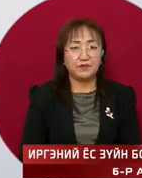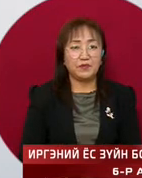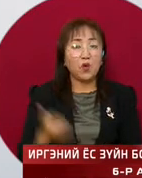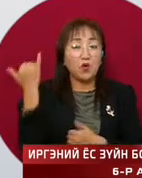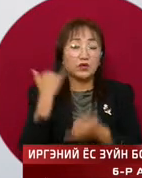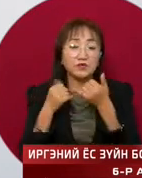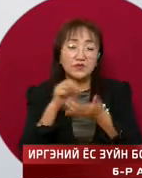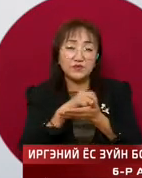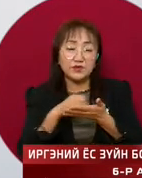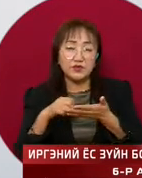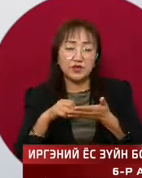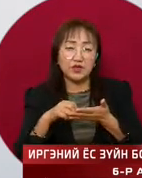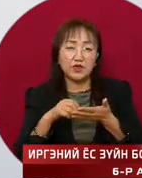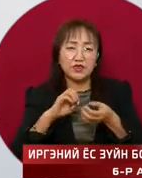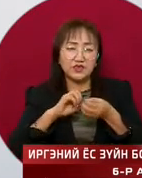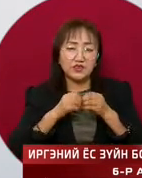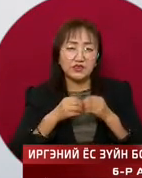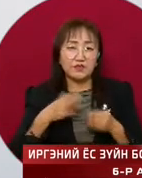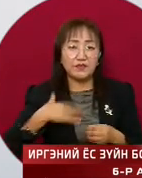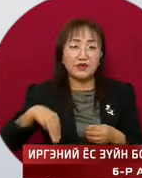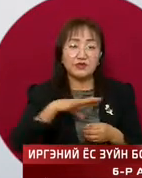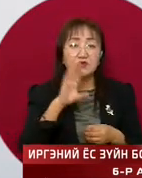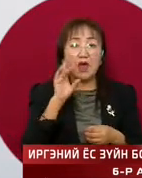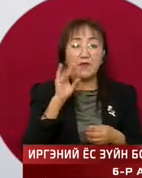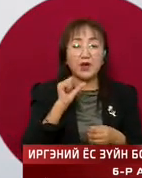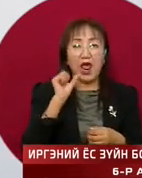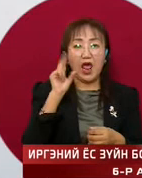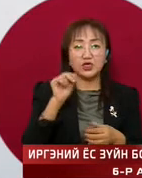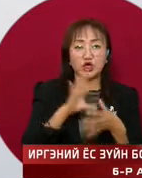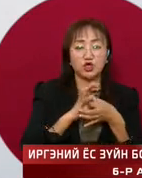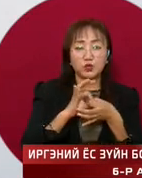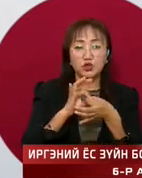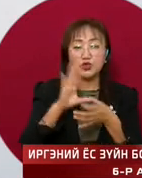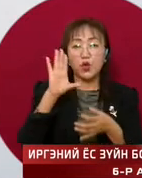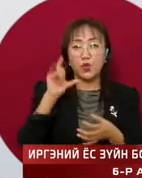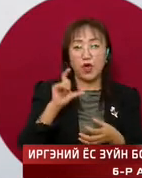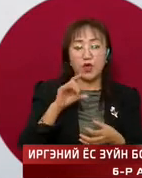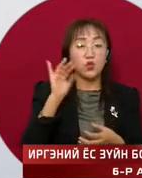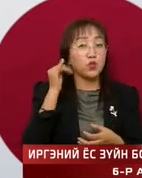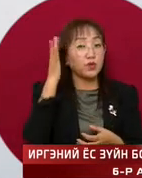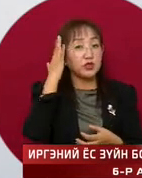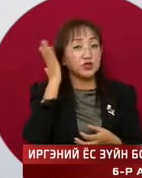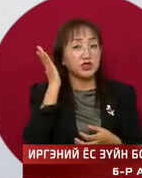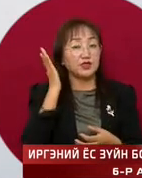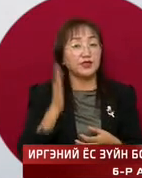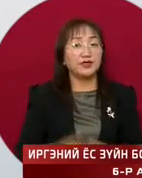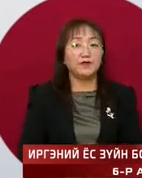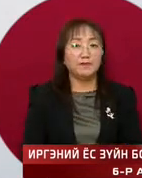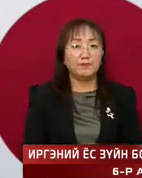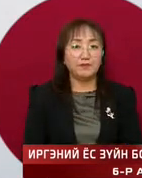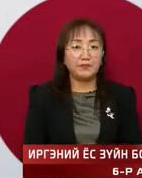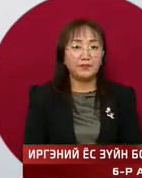Угийн бичгийг хөтөлснөөр бидэнд ямар ач холбогдолтой бол та нар юу гэж бодож байна хүүхдүүдээ?